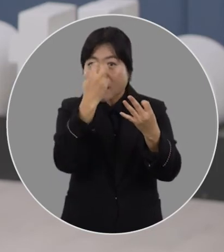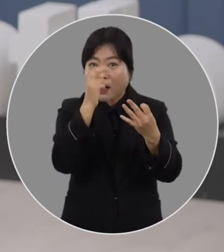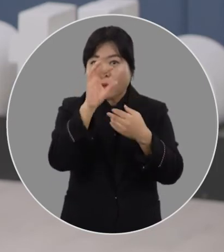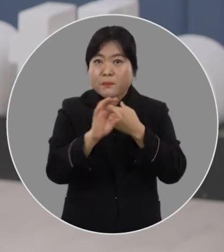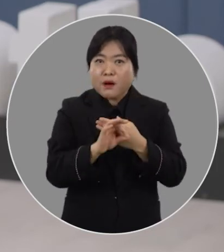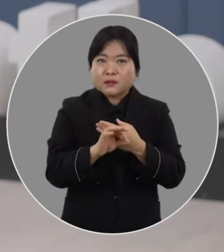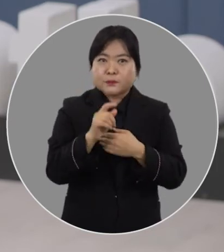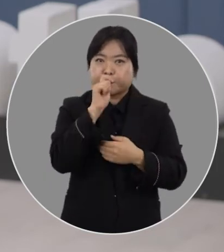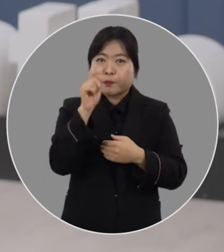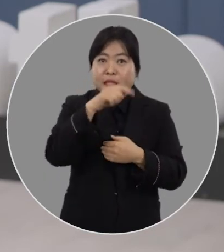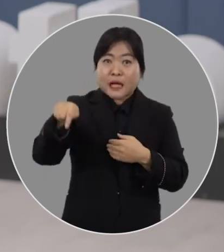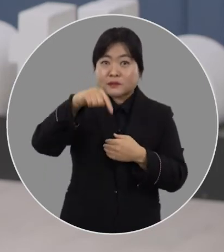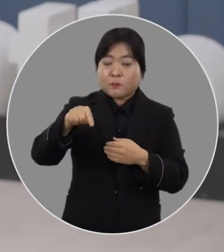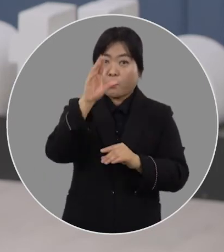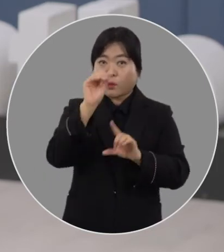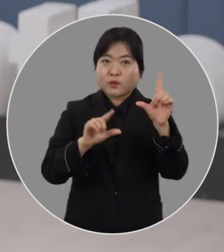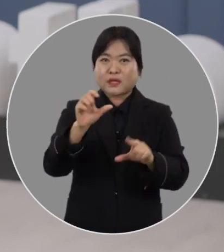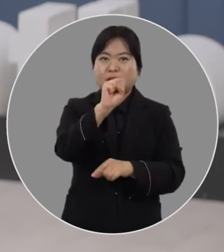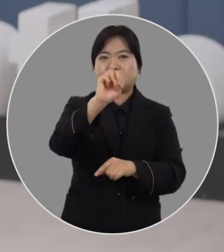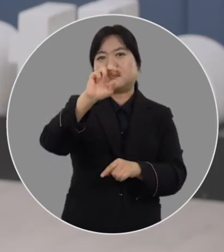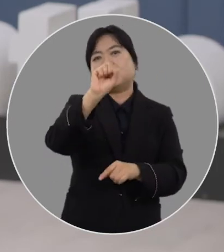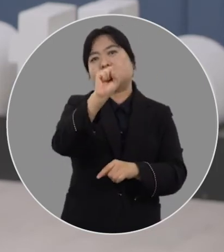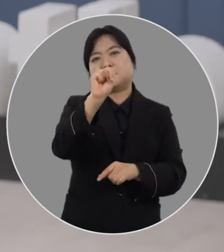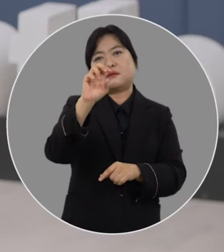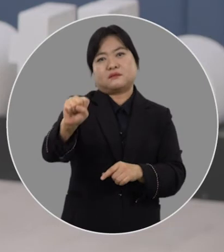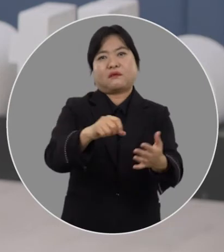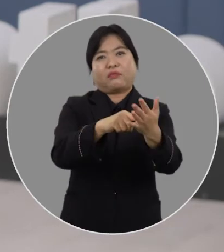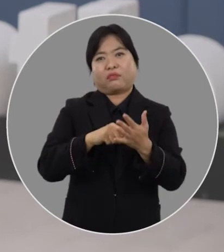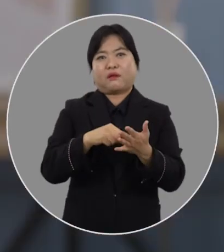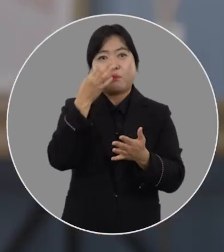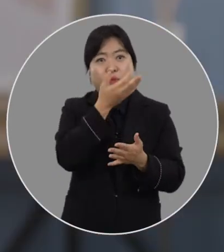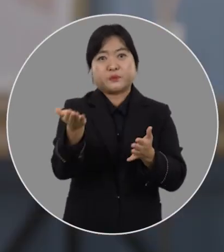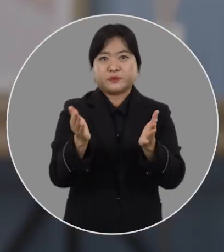침묵의 나선 모델이 소셜미디어에서도 나타난다는 것을 보여줬습니다.